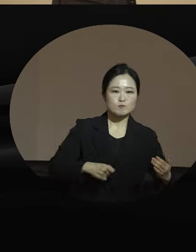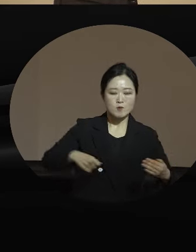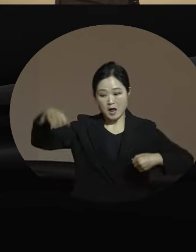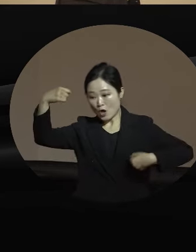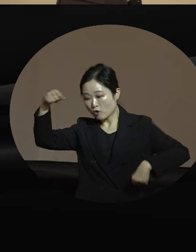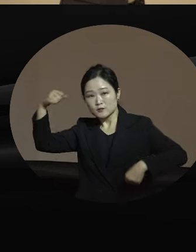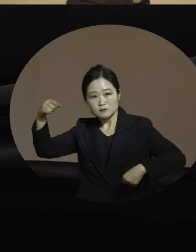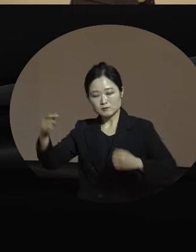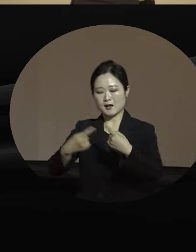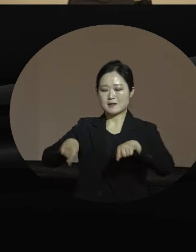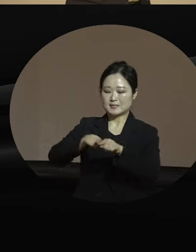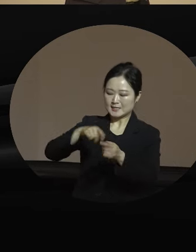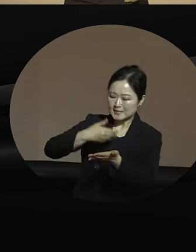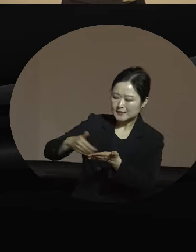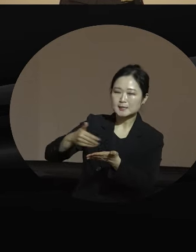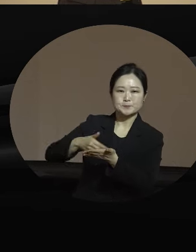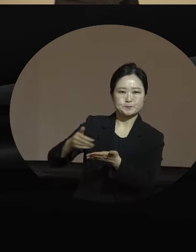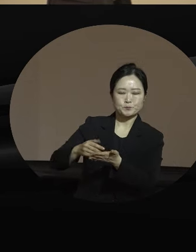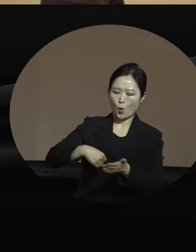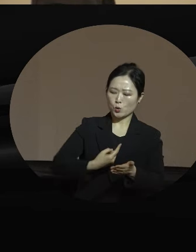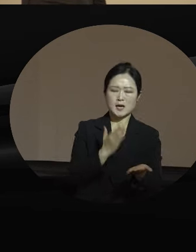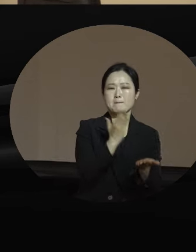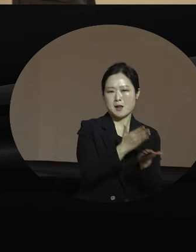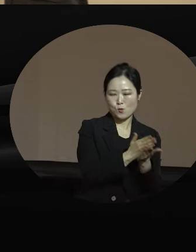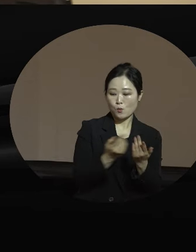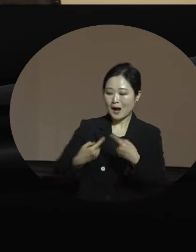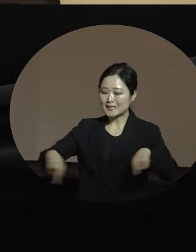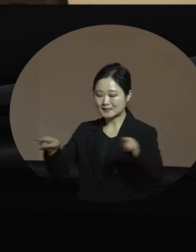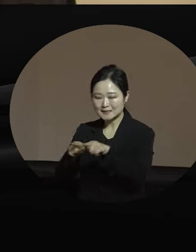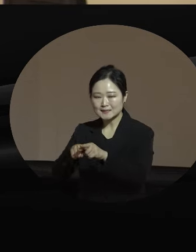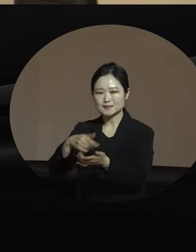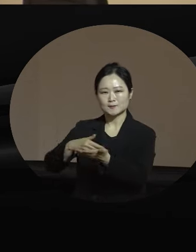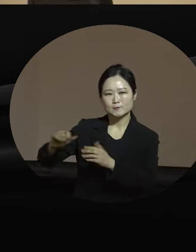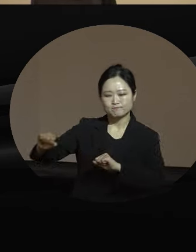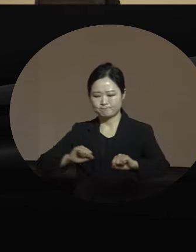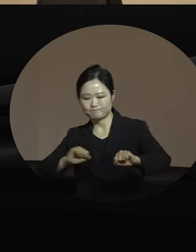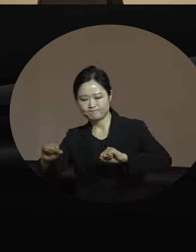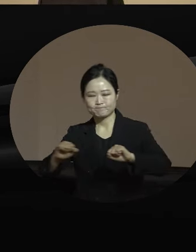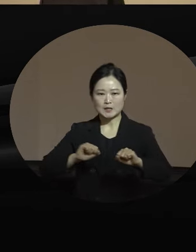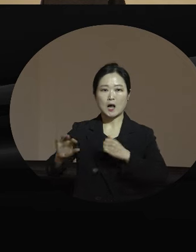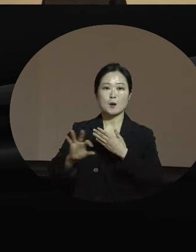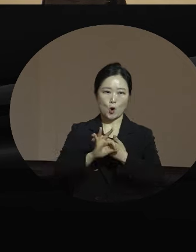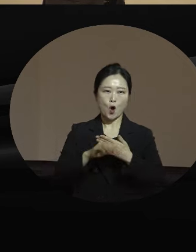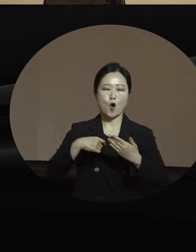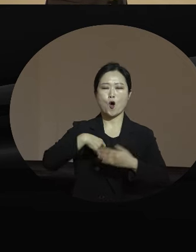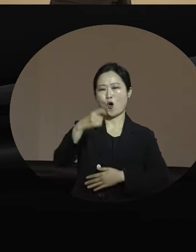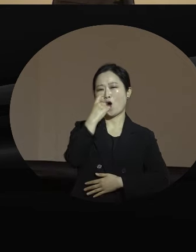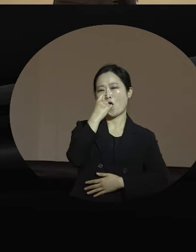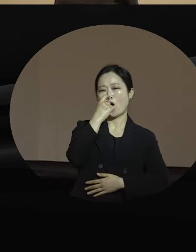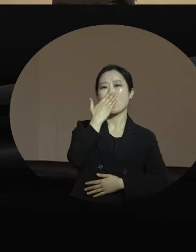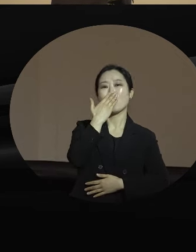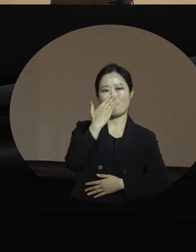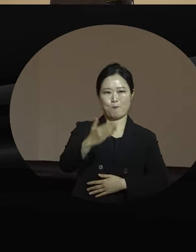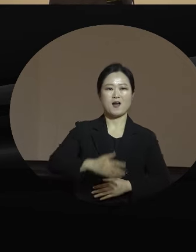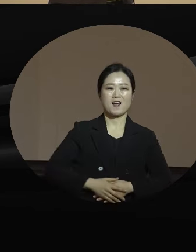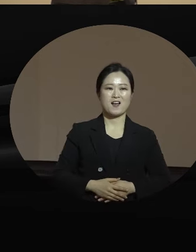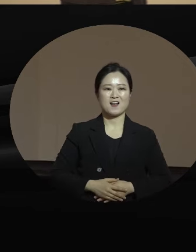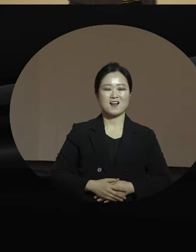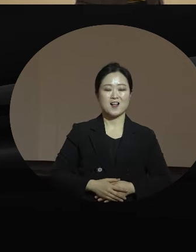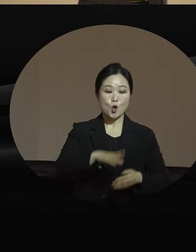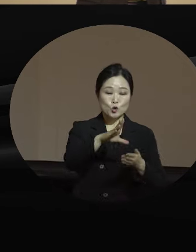같이 그리던 같이 무엇을 할 때 아이들끼리 이런 상호작용이 일어나는 거예요. 그러니까 프로젝트를 던져줘야 하는 곳이